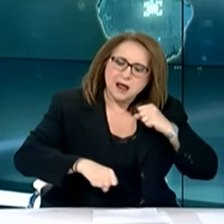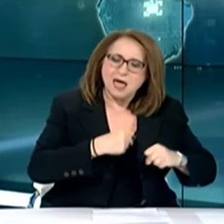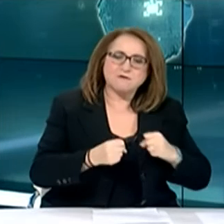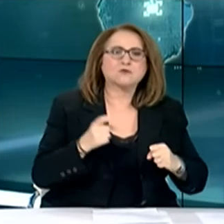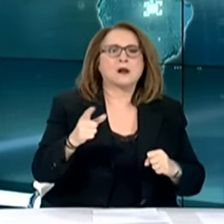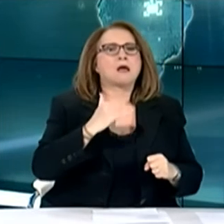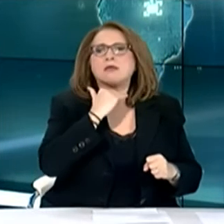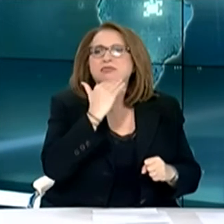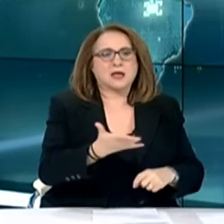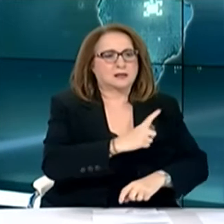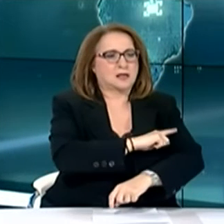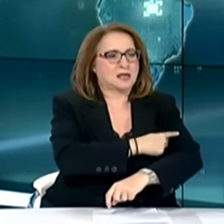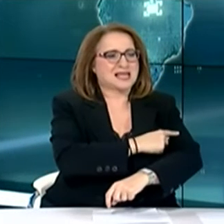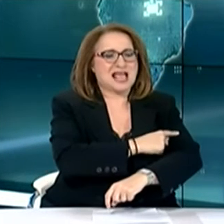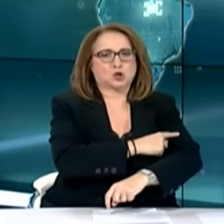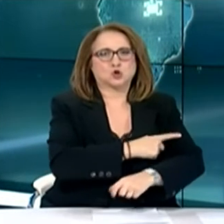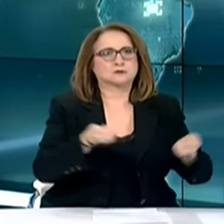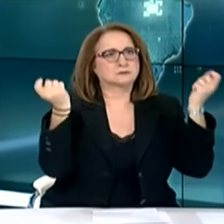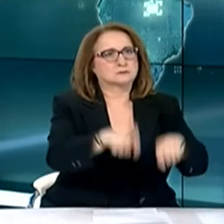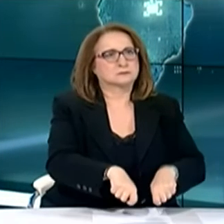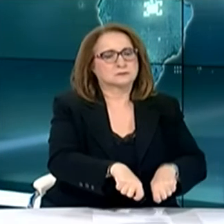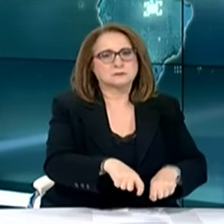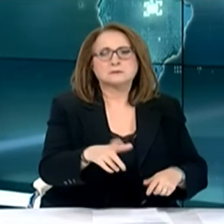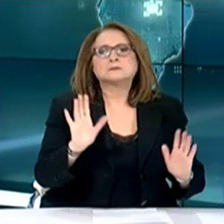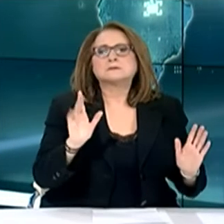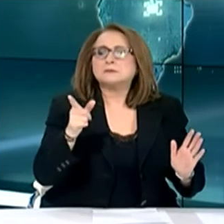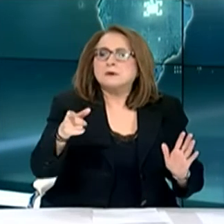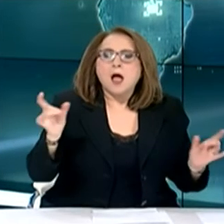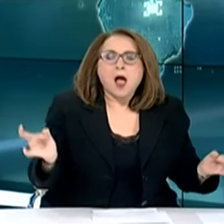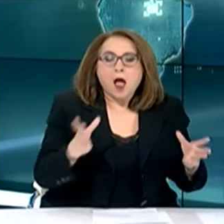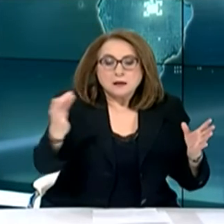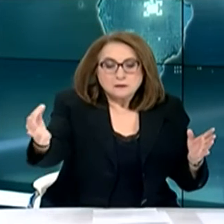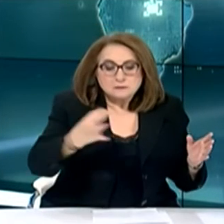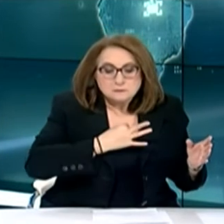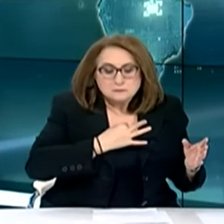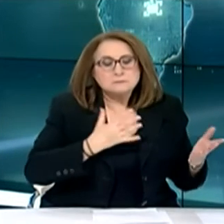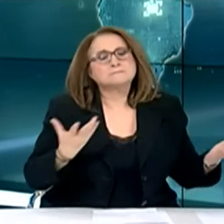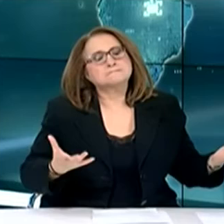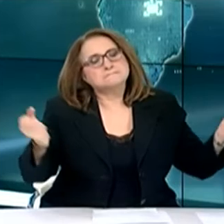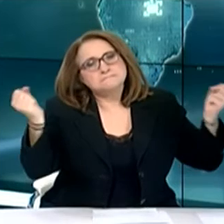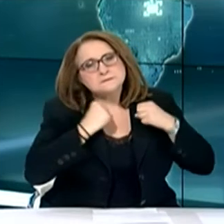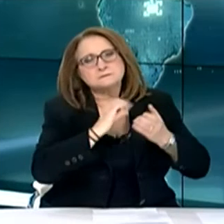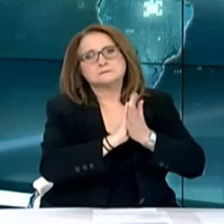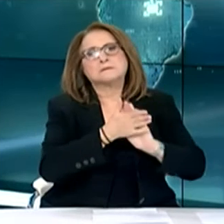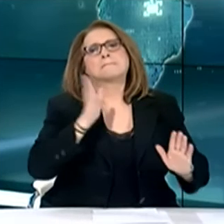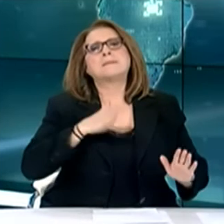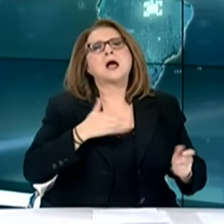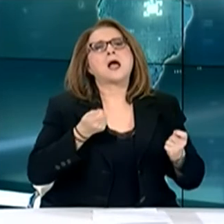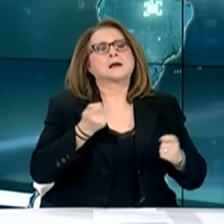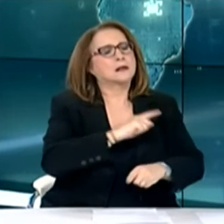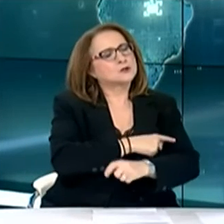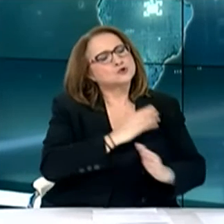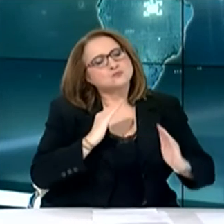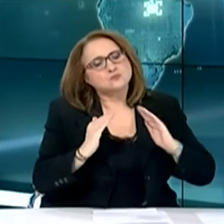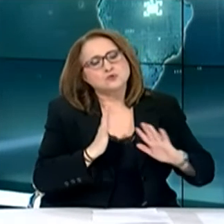να υπολειτουργήσει επειδή κάποιος εξετέθη στον ιό ενώ είχε τα μέτρα προστασίας. Για αυτούς που δεν είχαν μέτρα προστασίας ως μη όφυλαν, θα